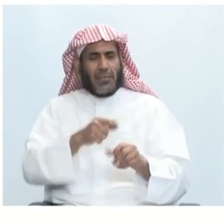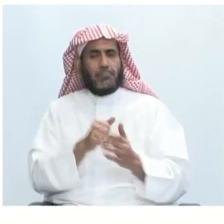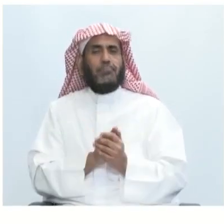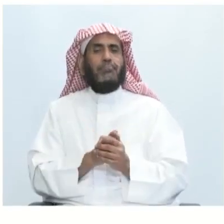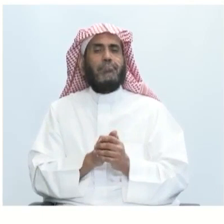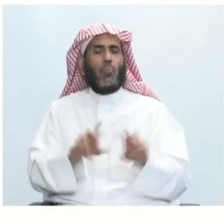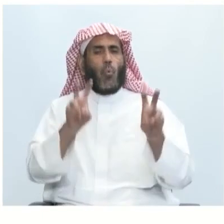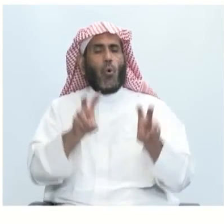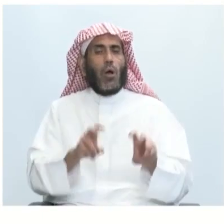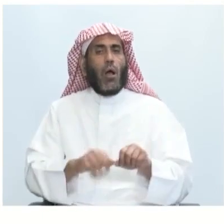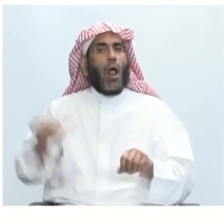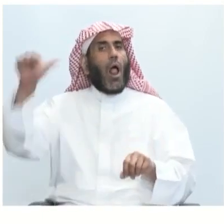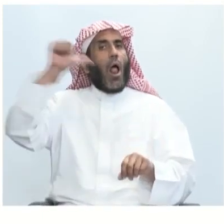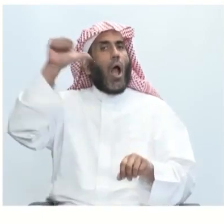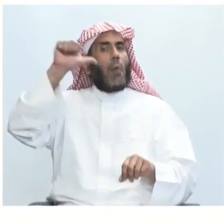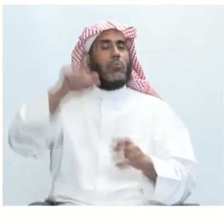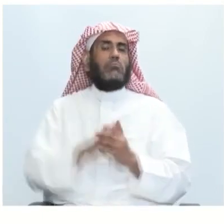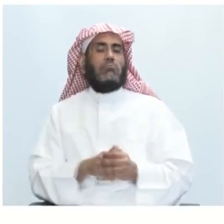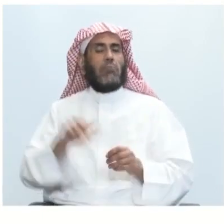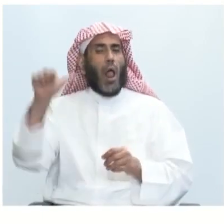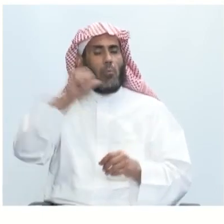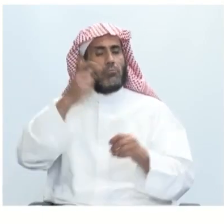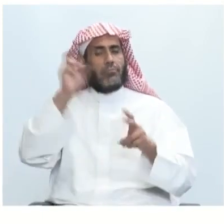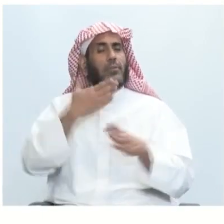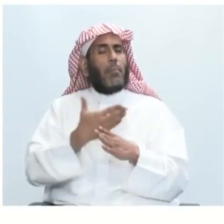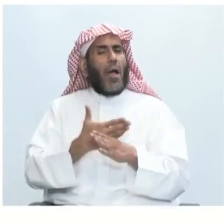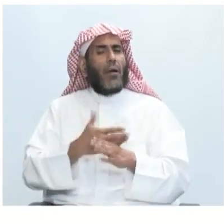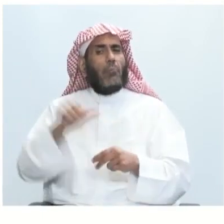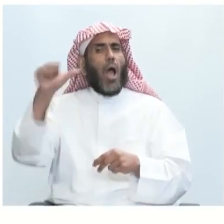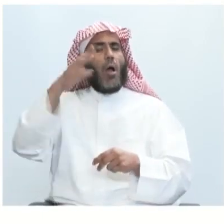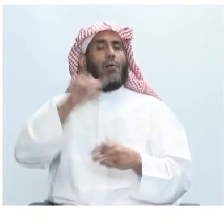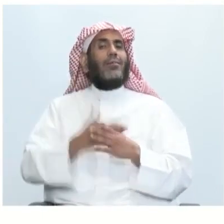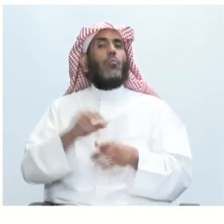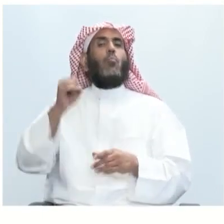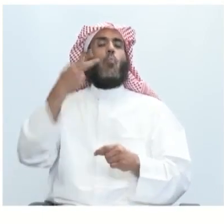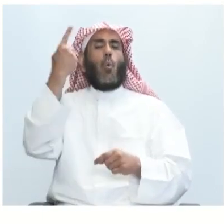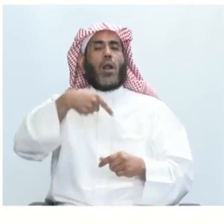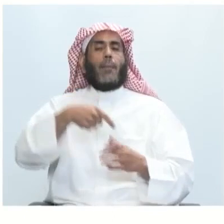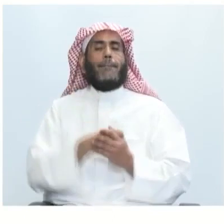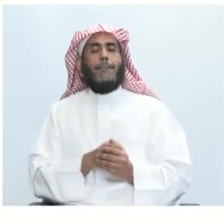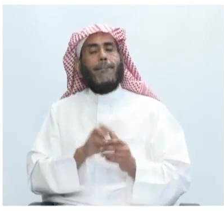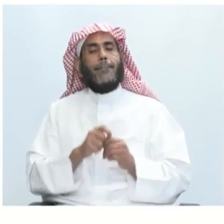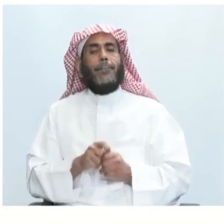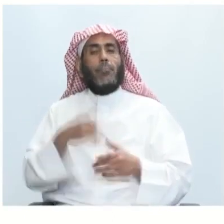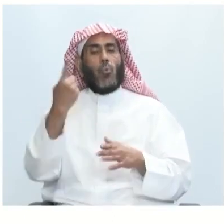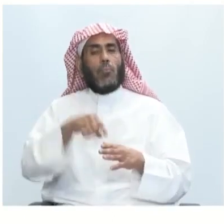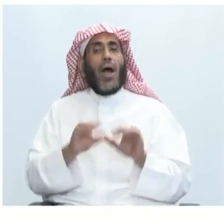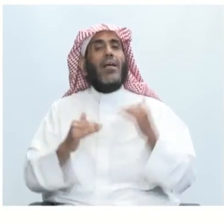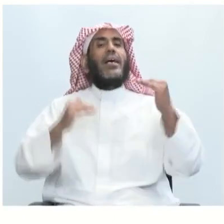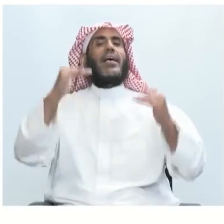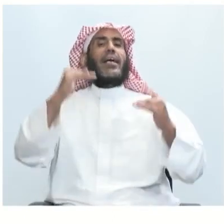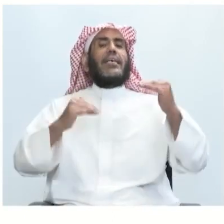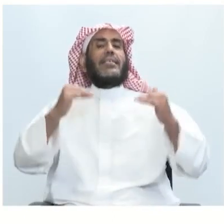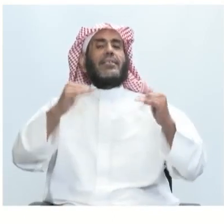مثلا الخمر عليها ان تمنع الخمر ايضا لانه محرم لانه محرم وهنا قياس